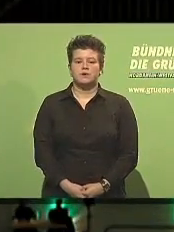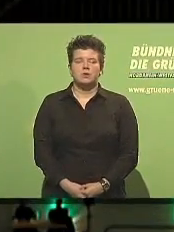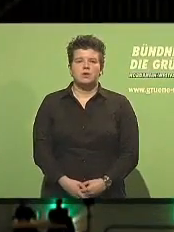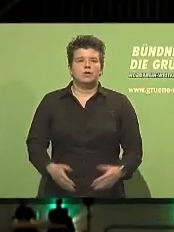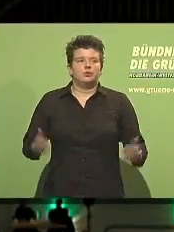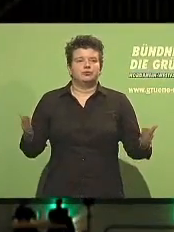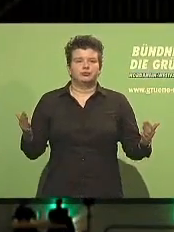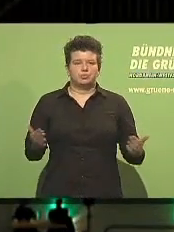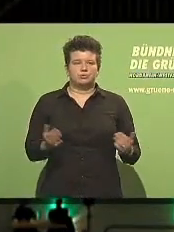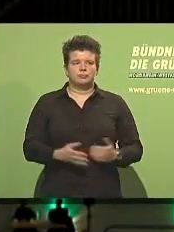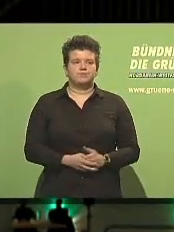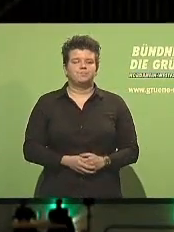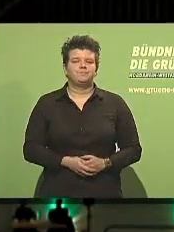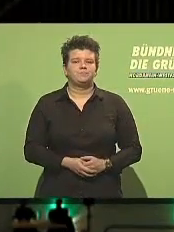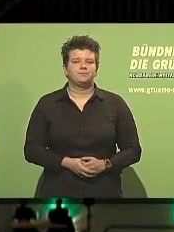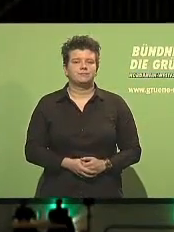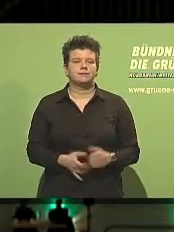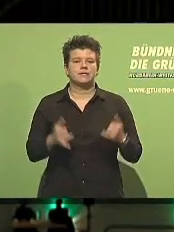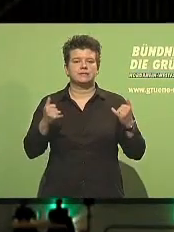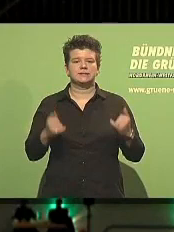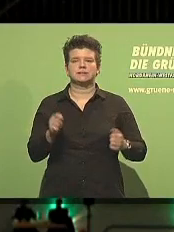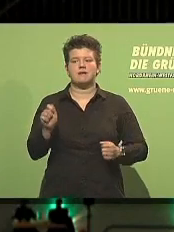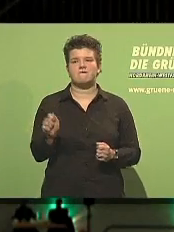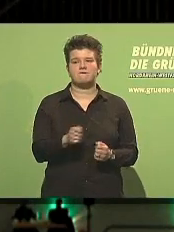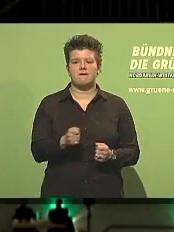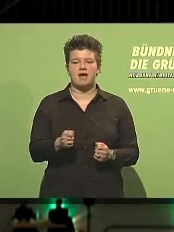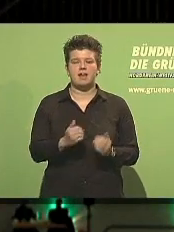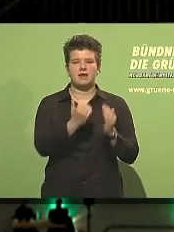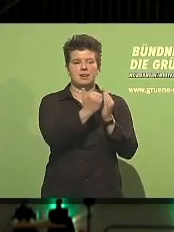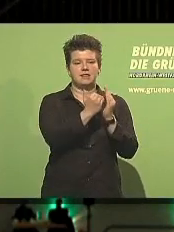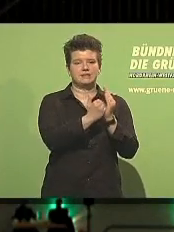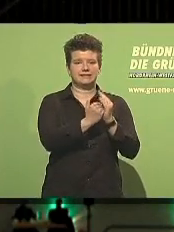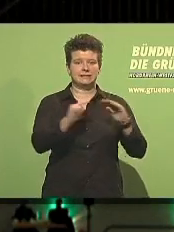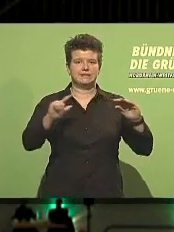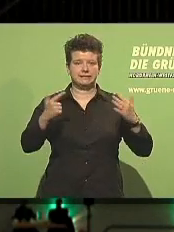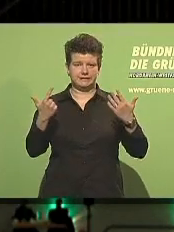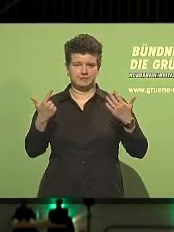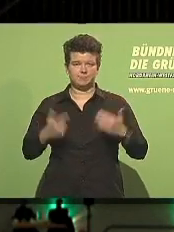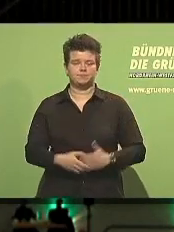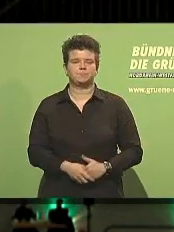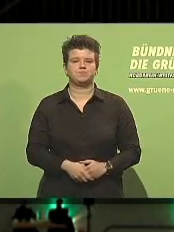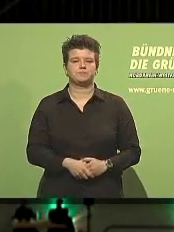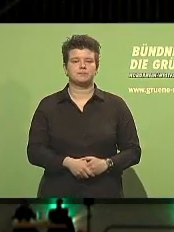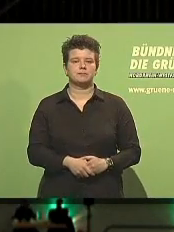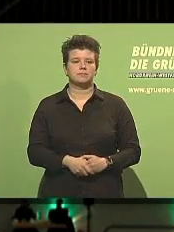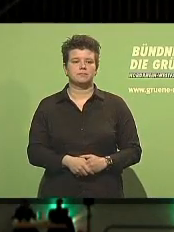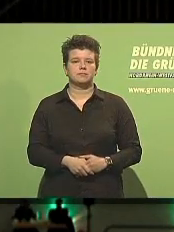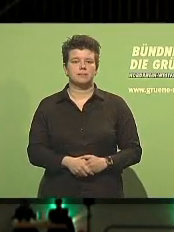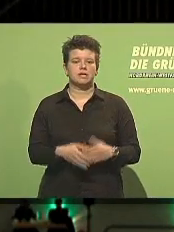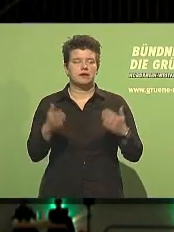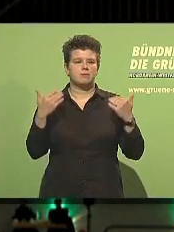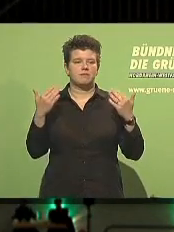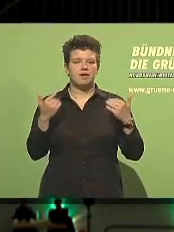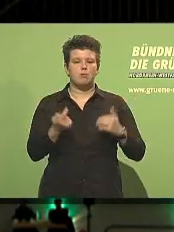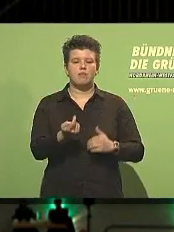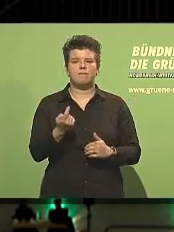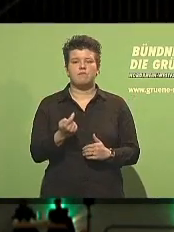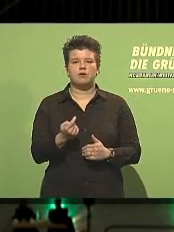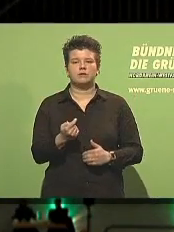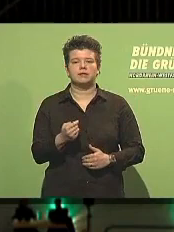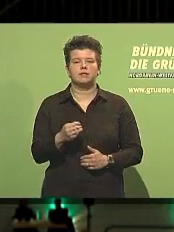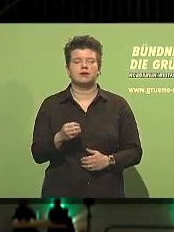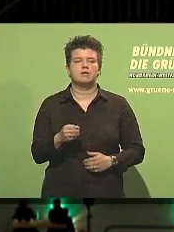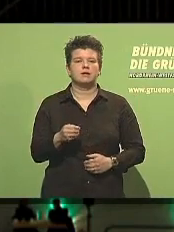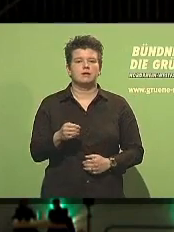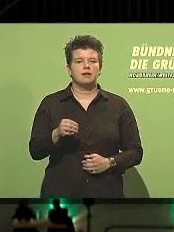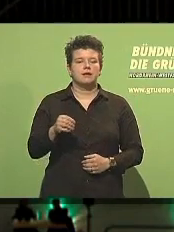So, wir kommen nun zur Wahl des Listenplatzes 7. Hier liegt die Bewerbung von Irene Mihalic